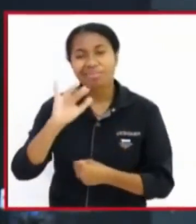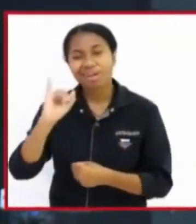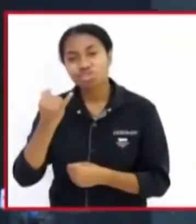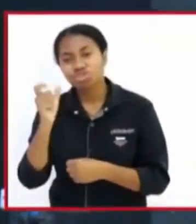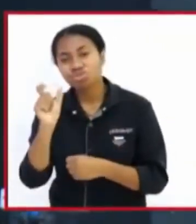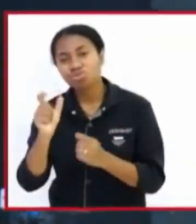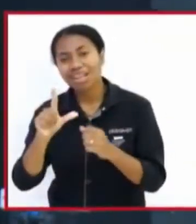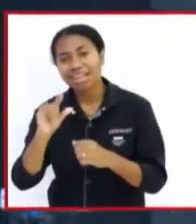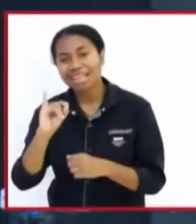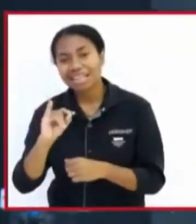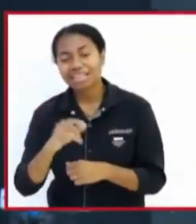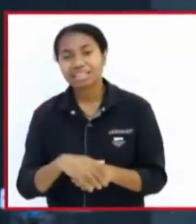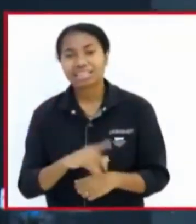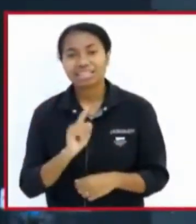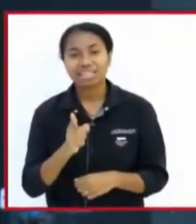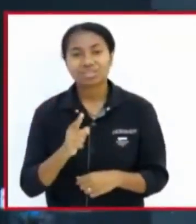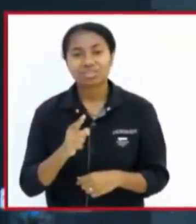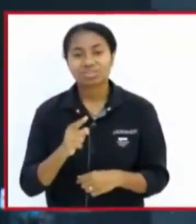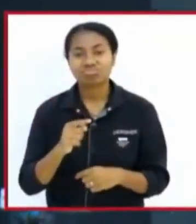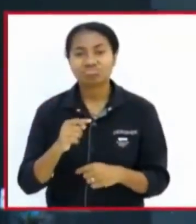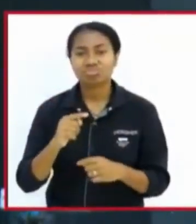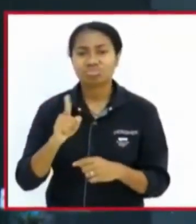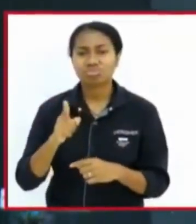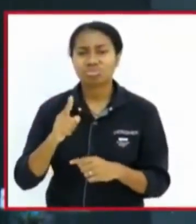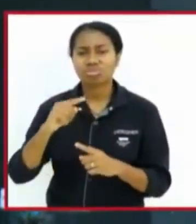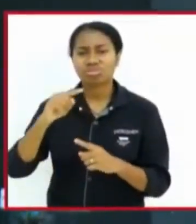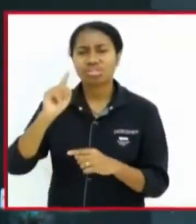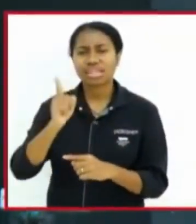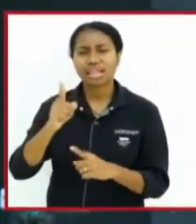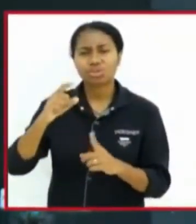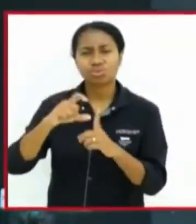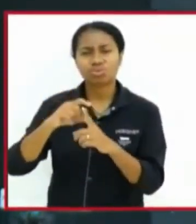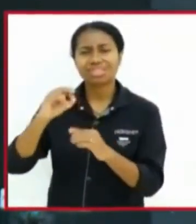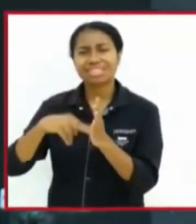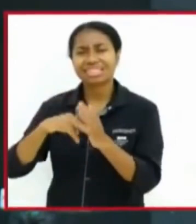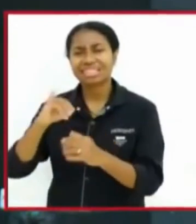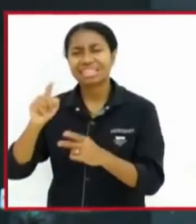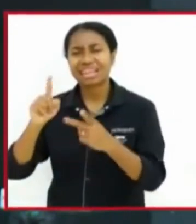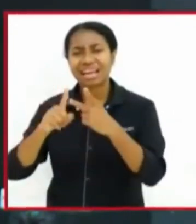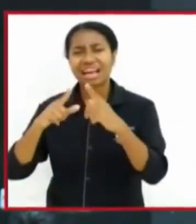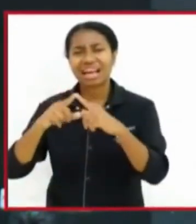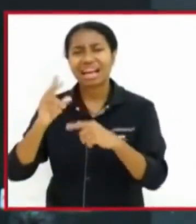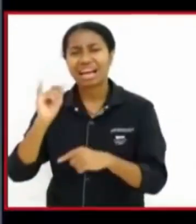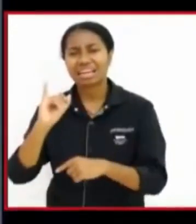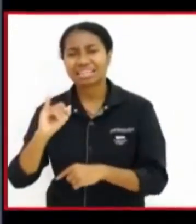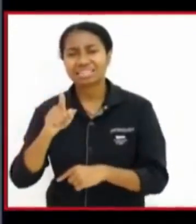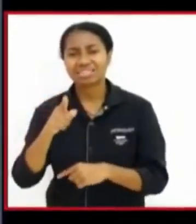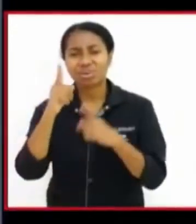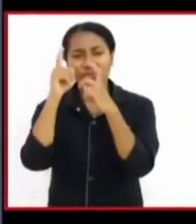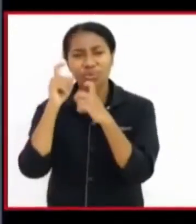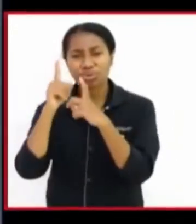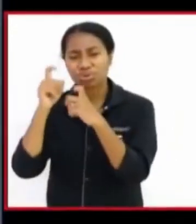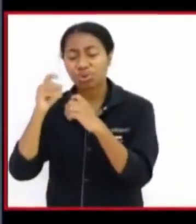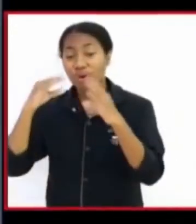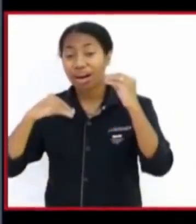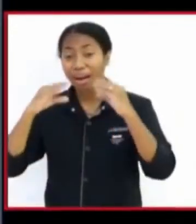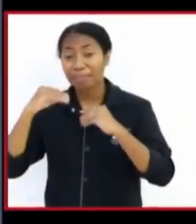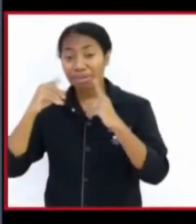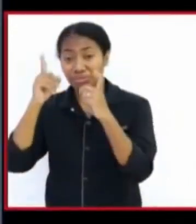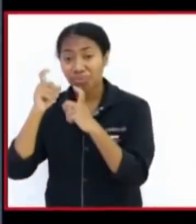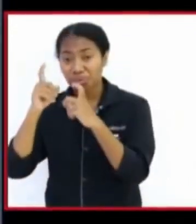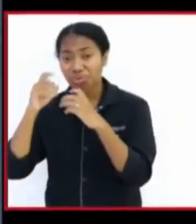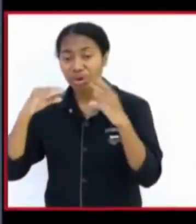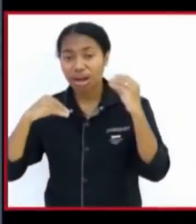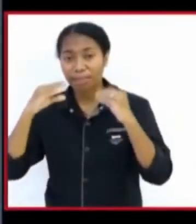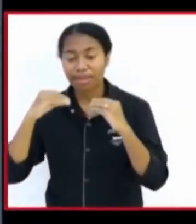1167 pukul 1 dini hari rapat darurat ini adalah foto rapat mereka ya